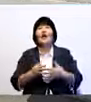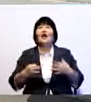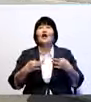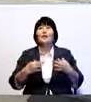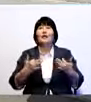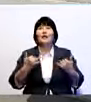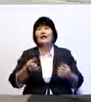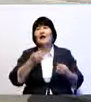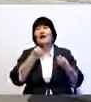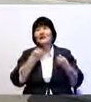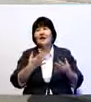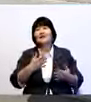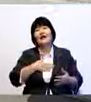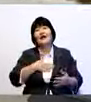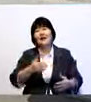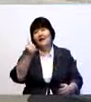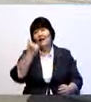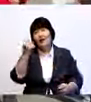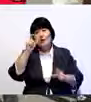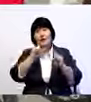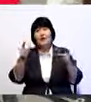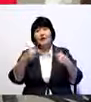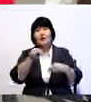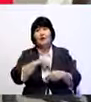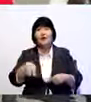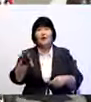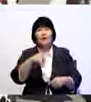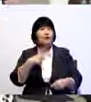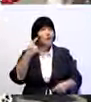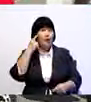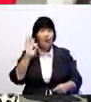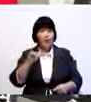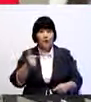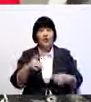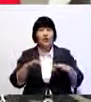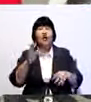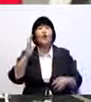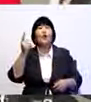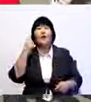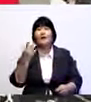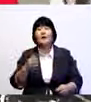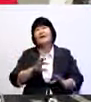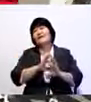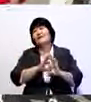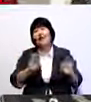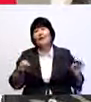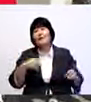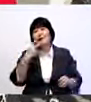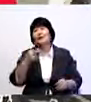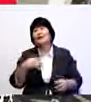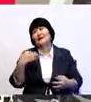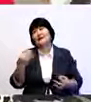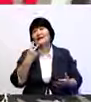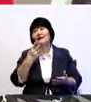керемет, жақсы. Рахмет мектептің ұжымына. Ойлаған жоқпын мынандай іс-шара болады деп. Тамаша көрген кезде қызық